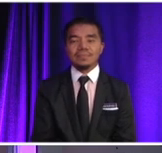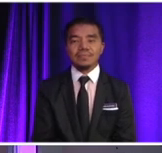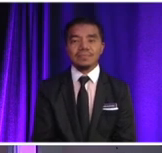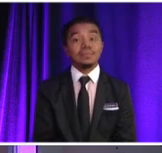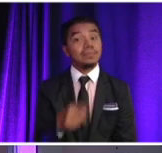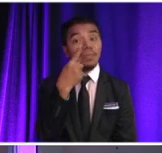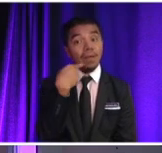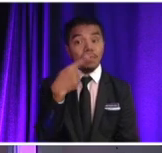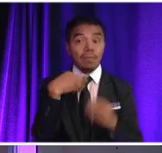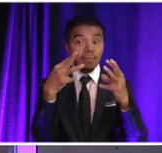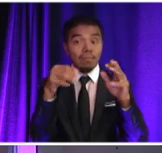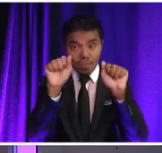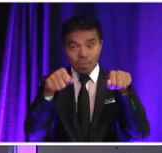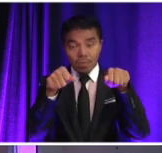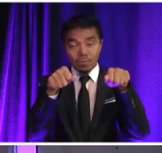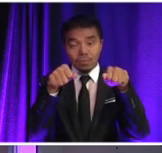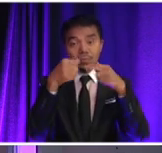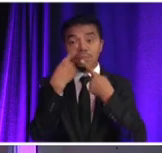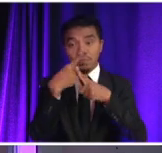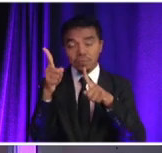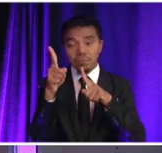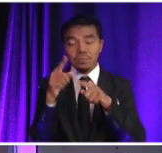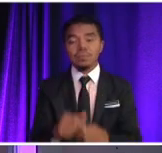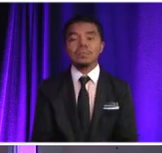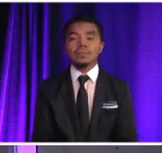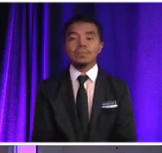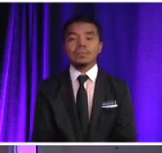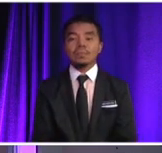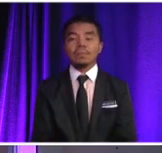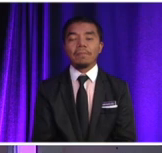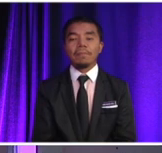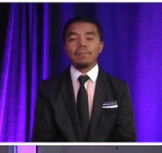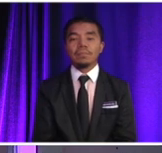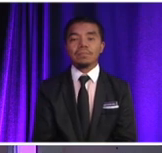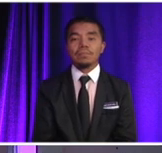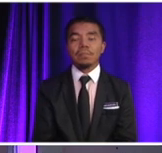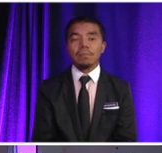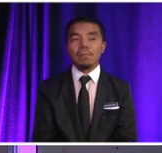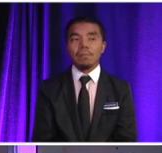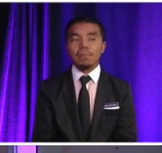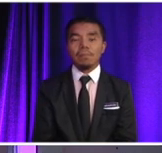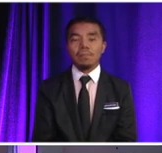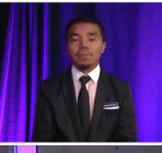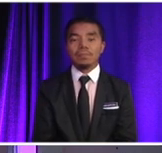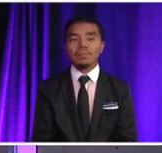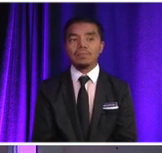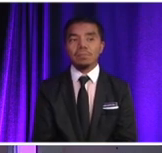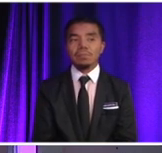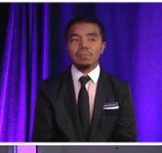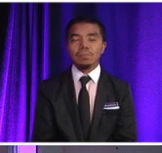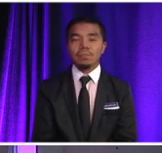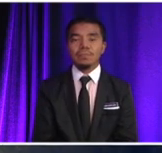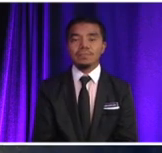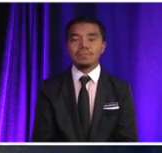menjawab berkenaan mengenai peranan agensi kerajaan dalam sektor pertanian baik ada yang tahu